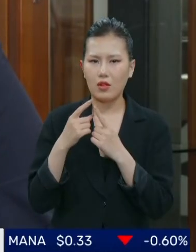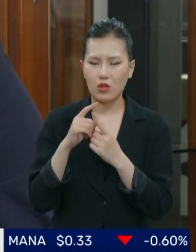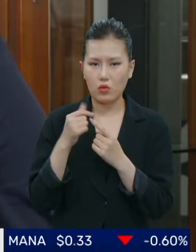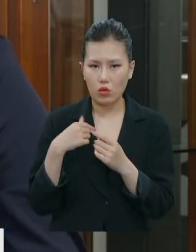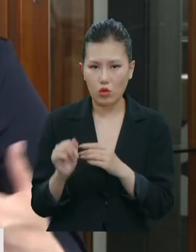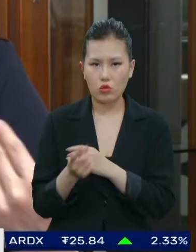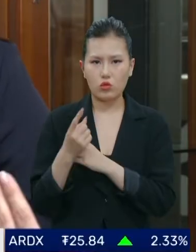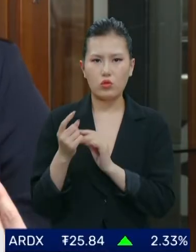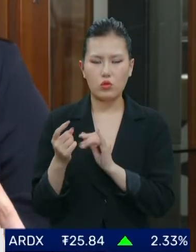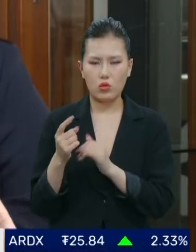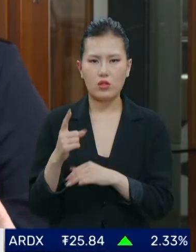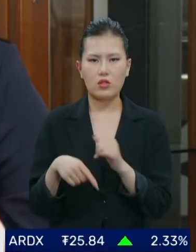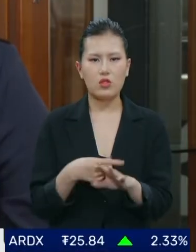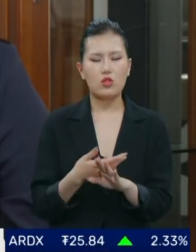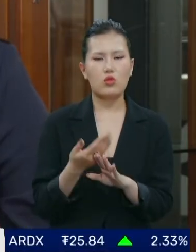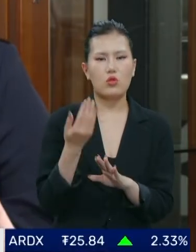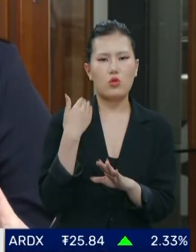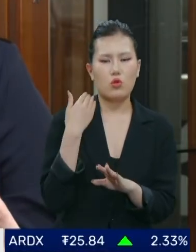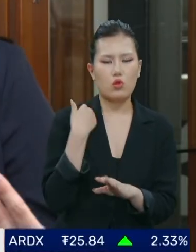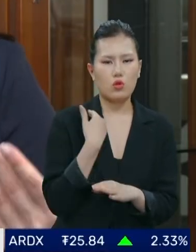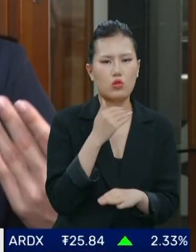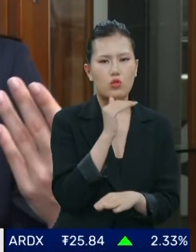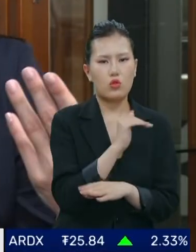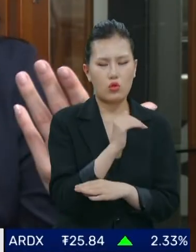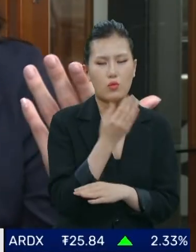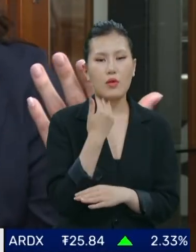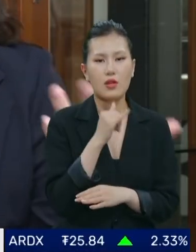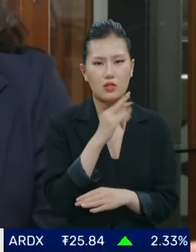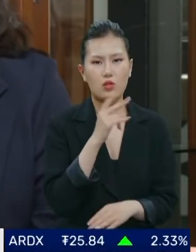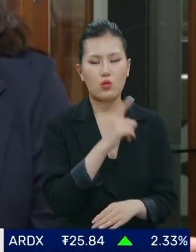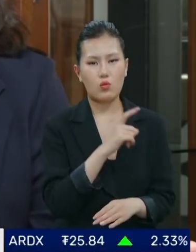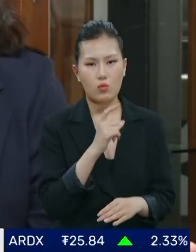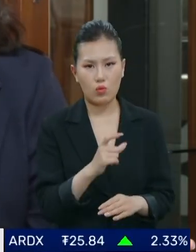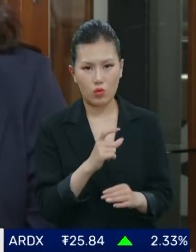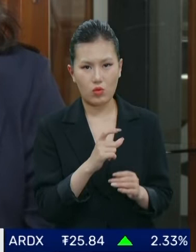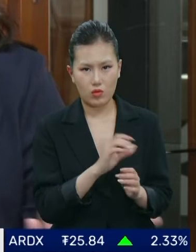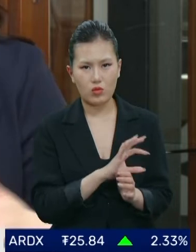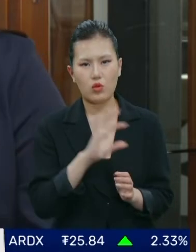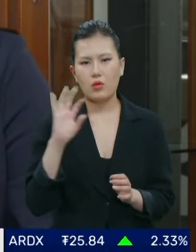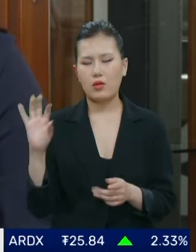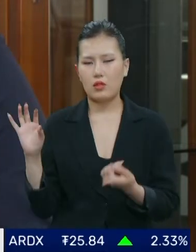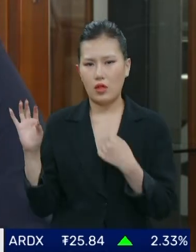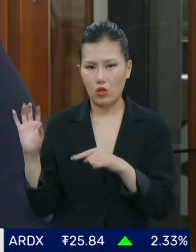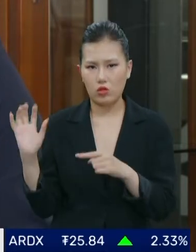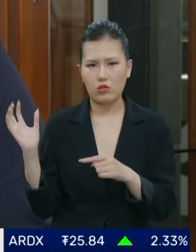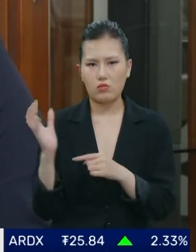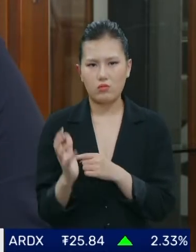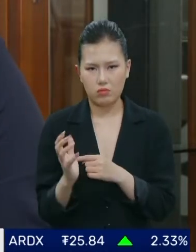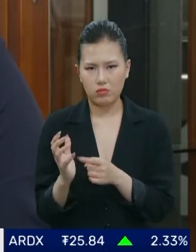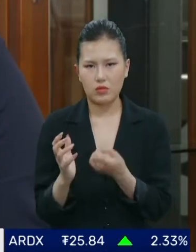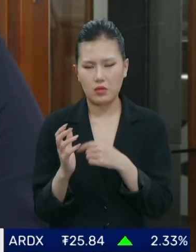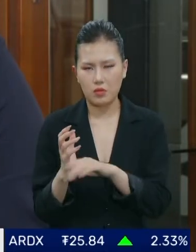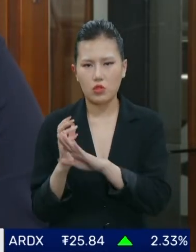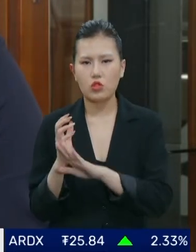юм бол өмнөх жилүүдэд оролцдог байсан төлөөлөгчд маань дахиж энэ жил ирэхээс гадна шинэ